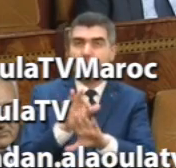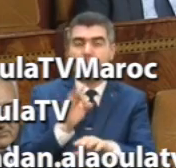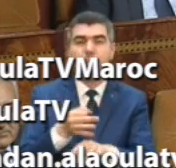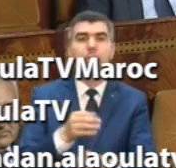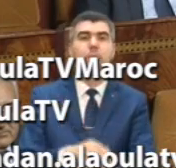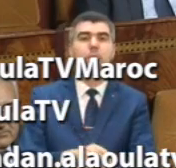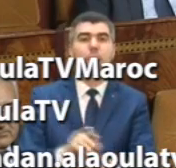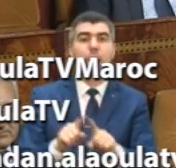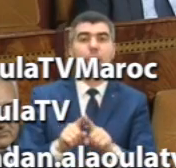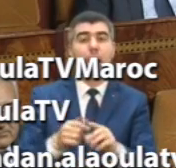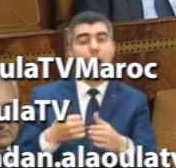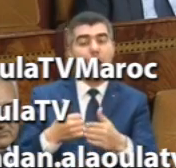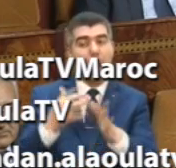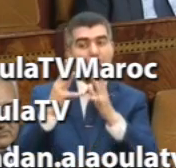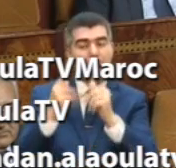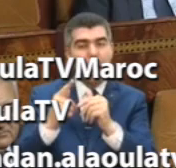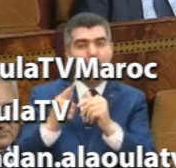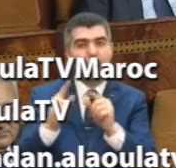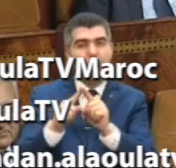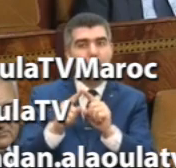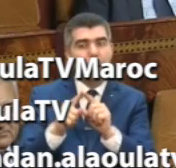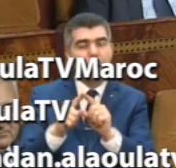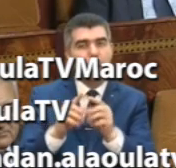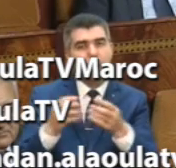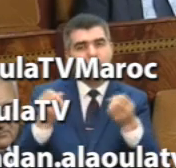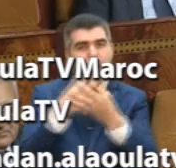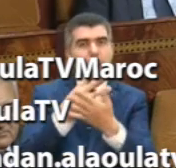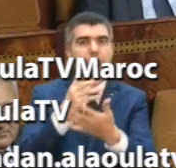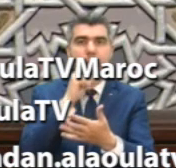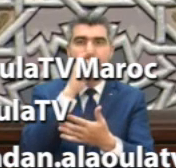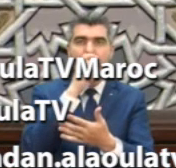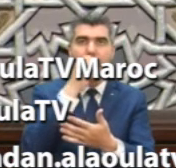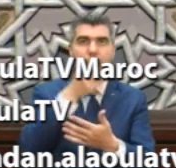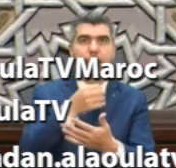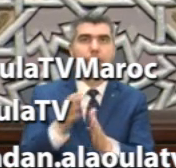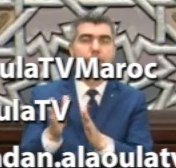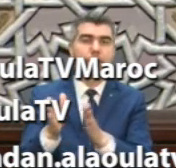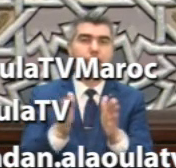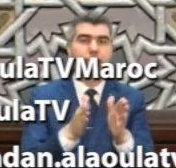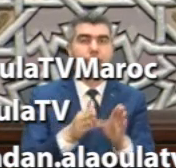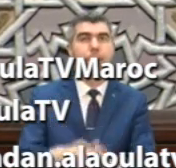باش نحاربوا هذه الارقام المهوله اللي جالسه تدخل علينا ولا تنتقدوا فيها.